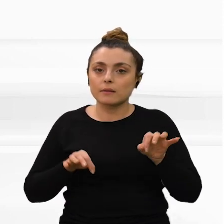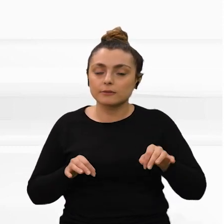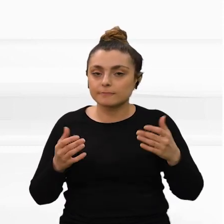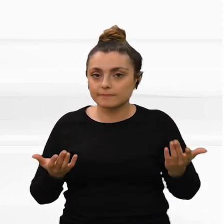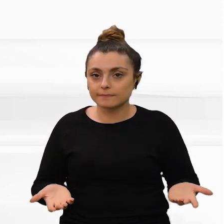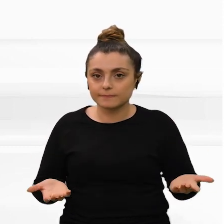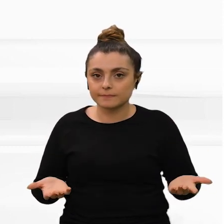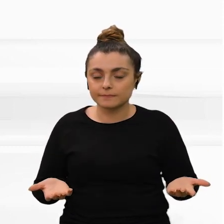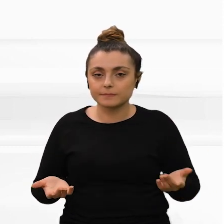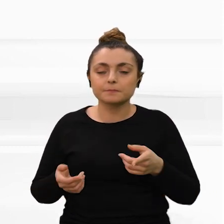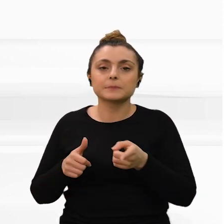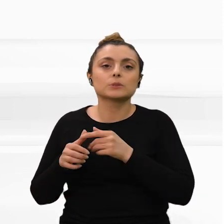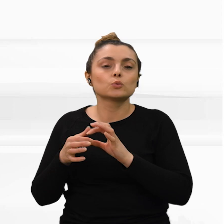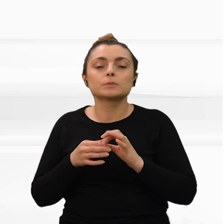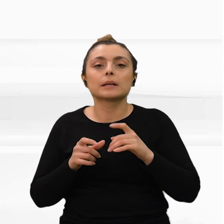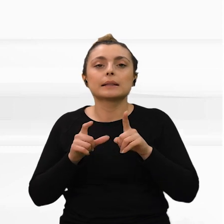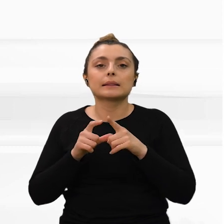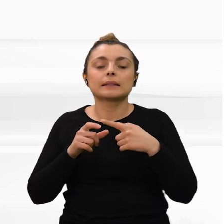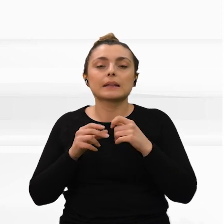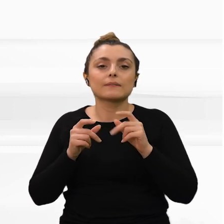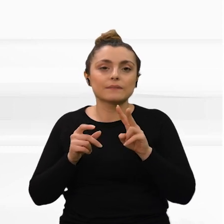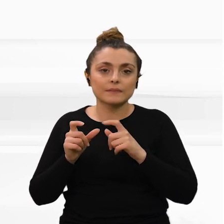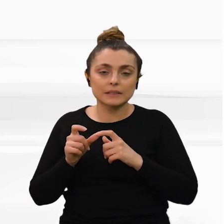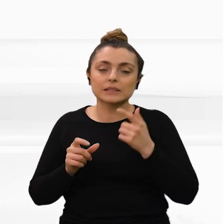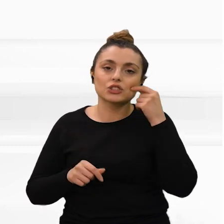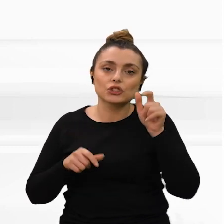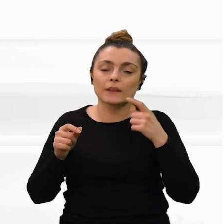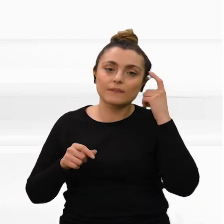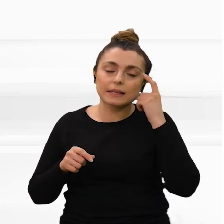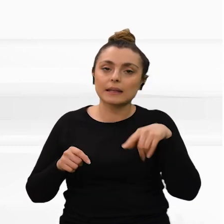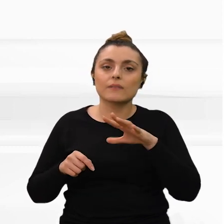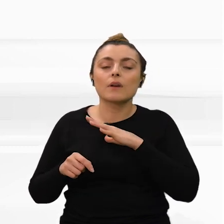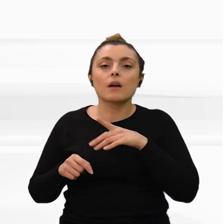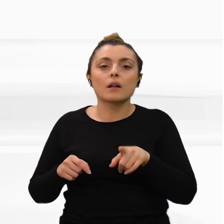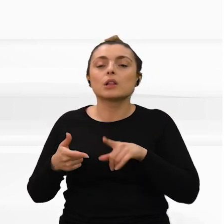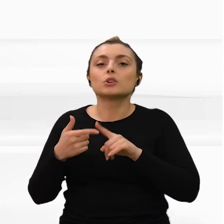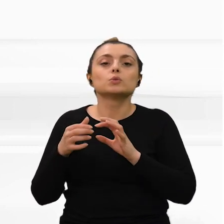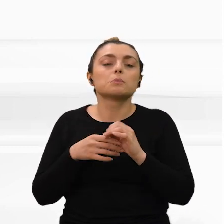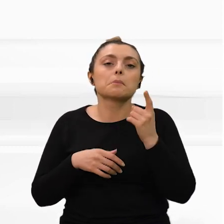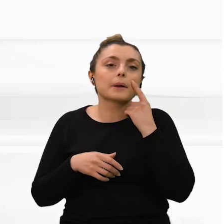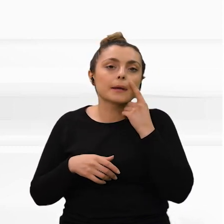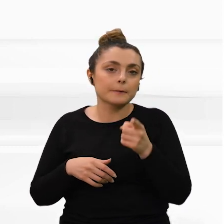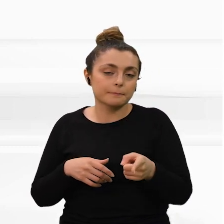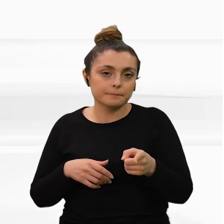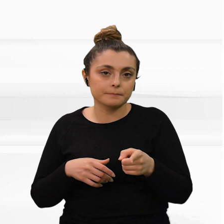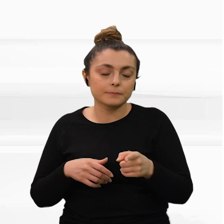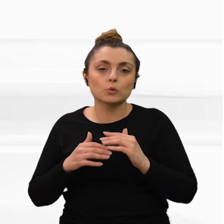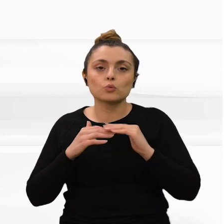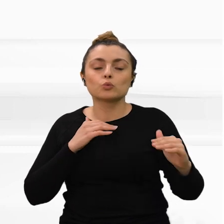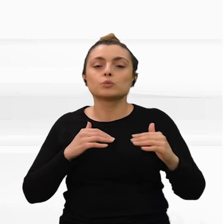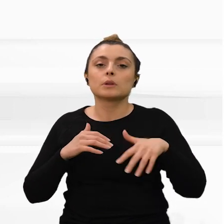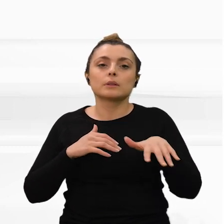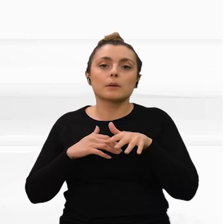değerlendirmektedir bakın birinci cümlede değilsin kişisel görüşü var İki cümleye bakalım